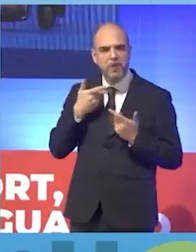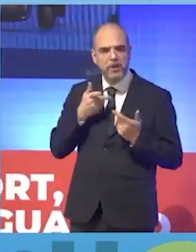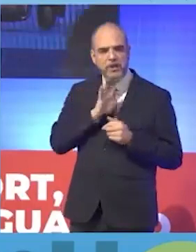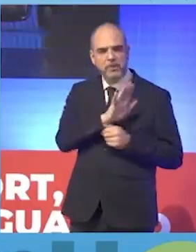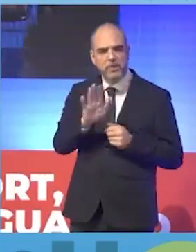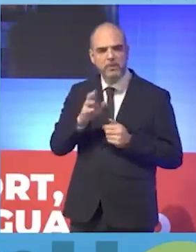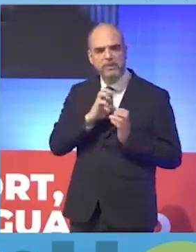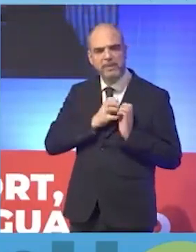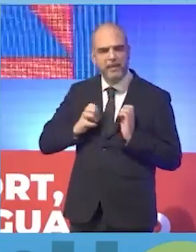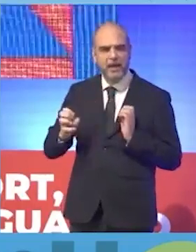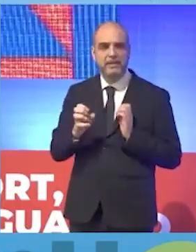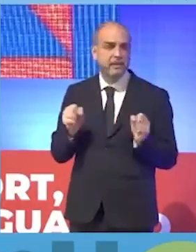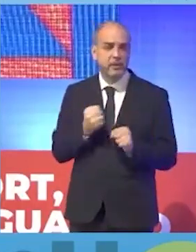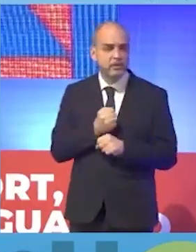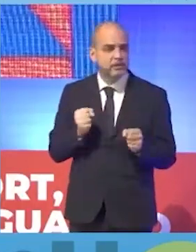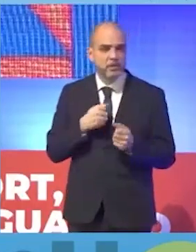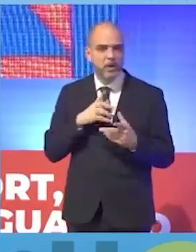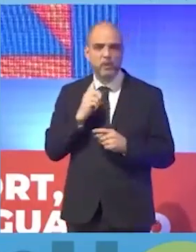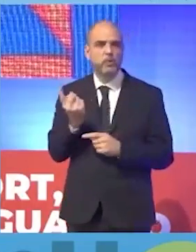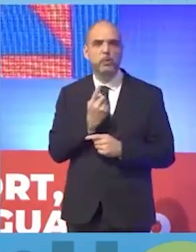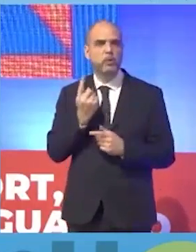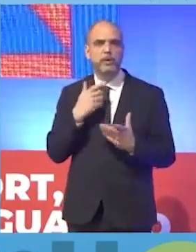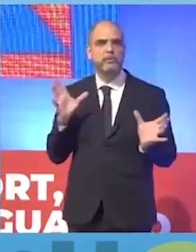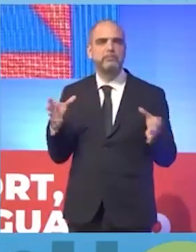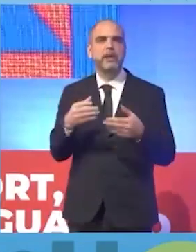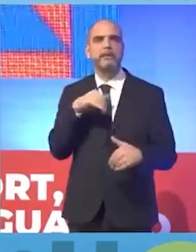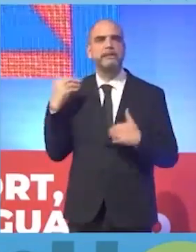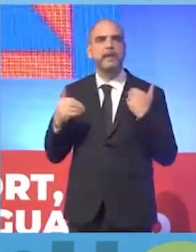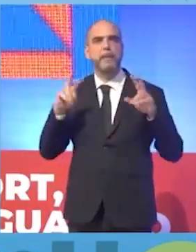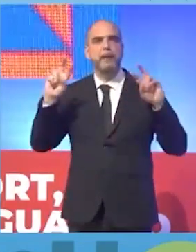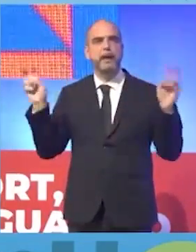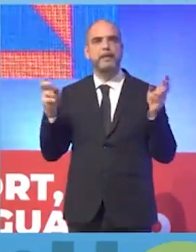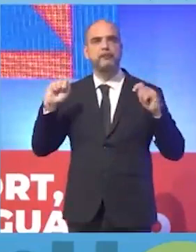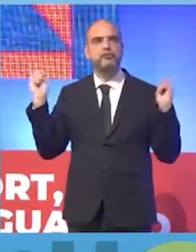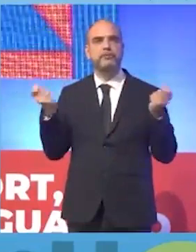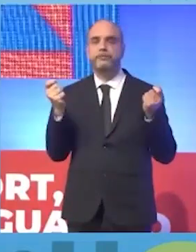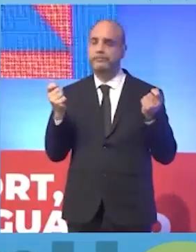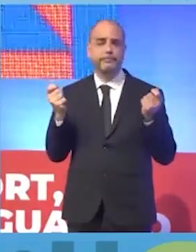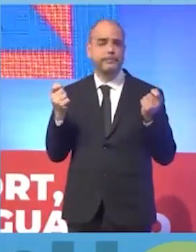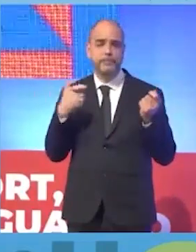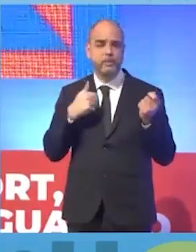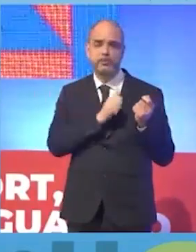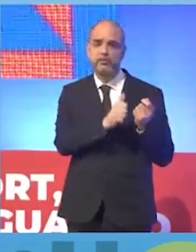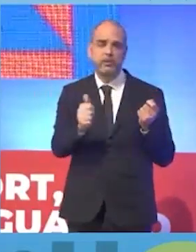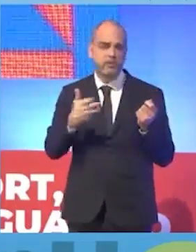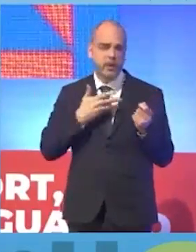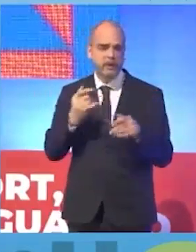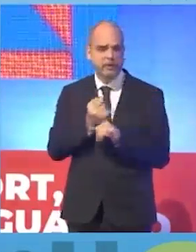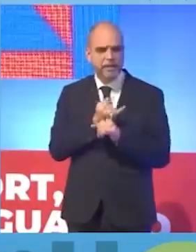è possibile, diciamo, metterli tutti nello stesso pentolone, calderone, perché ognuno ha le proprie